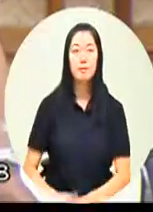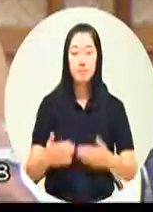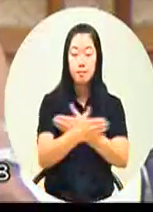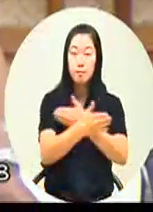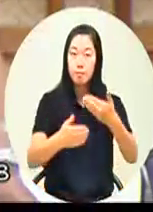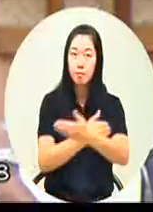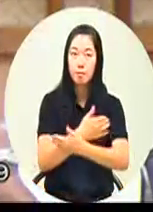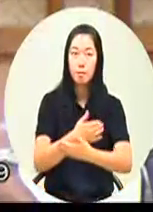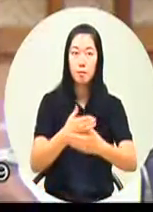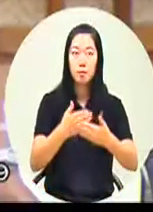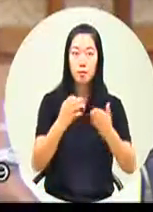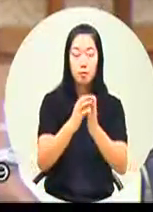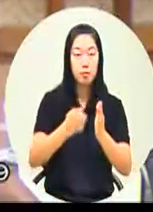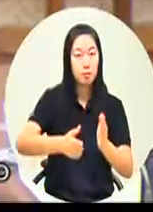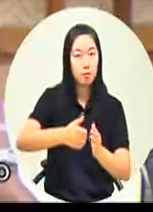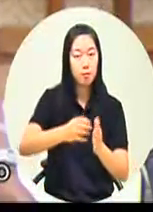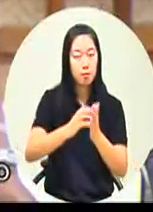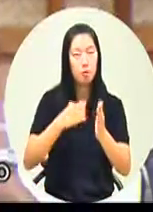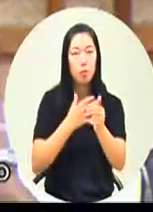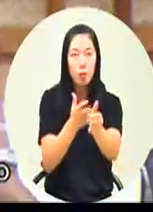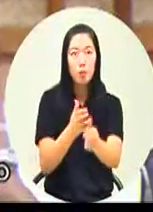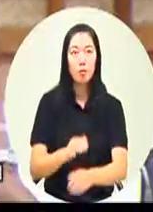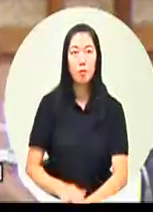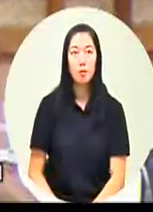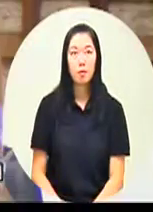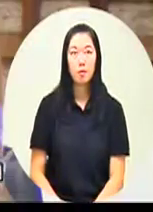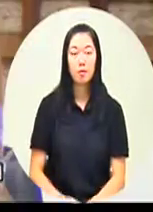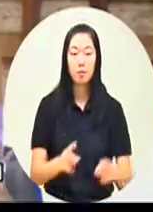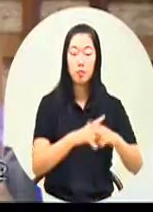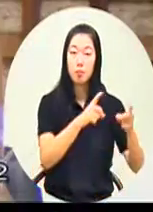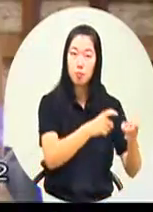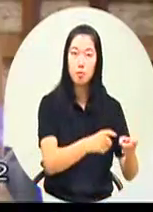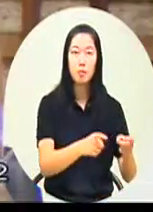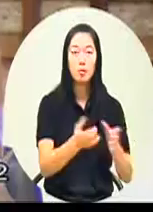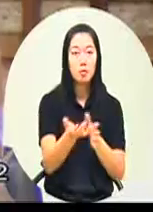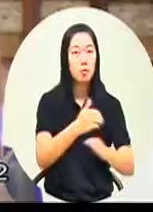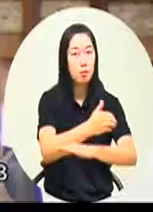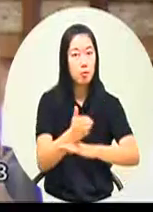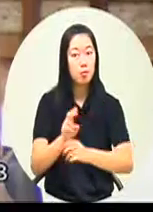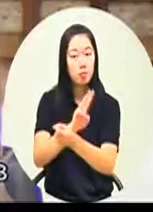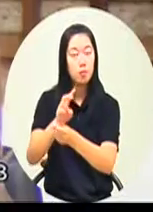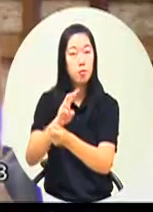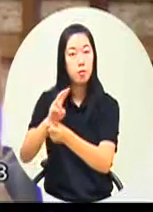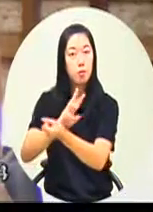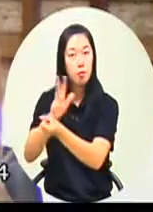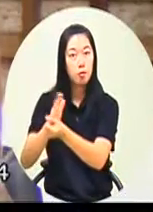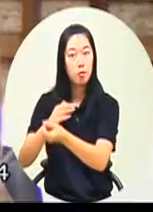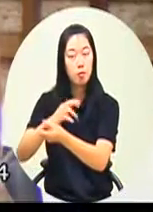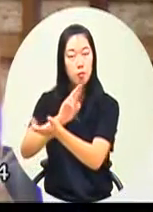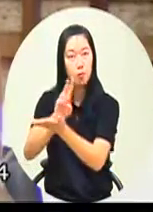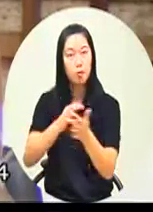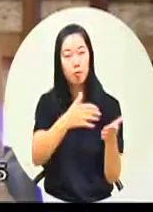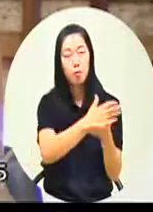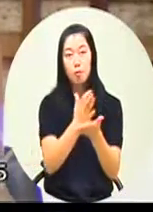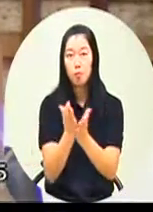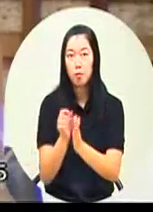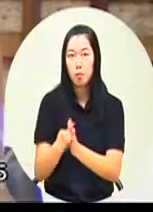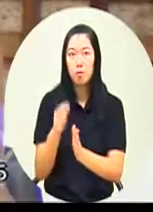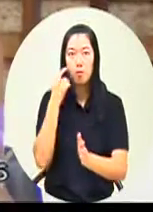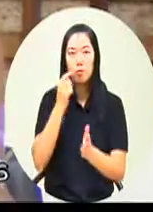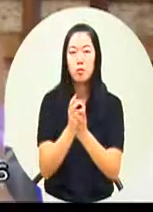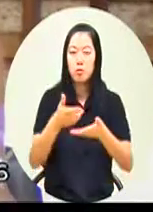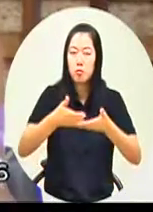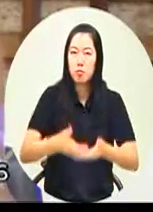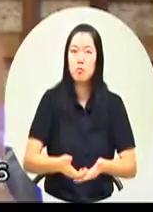那小港前镇林园等地是属于重工业的一个城市，